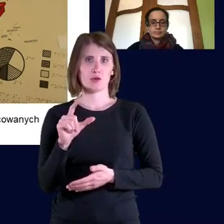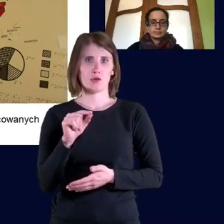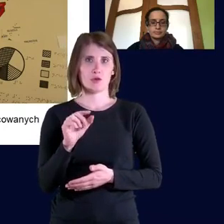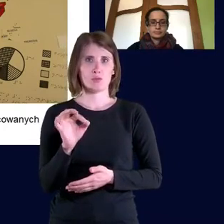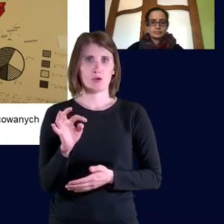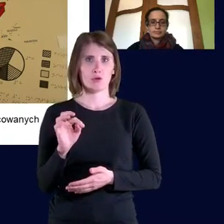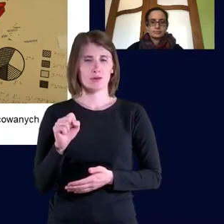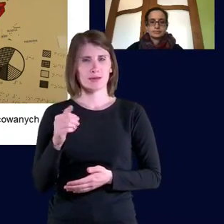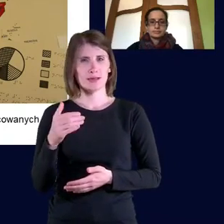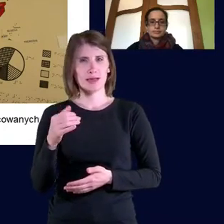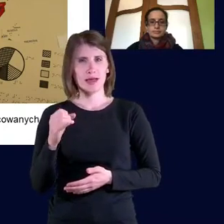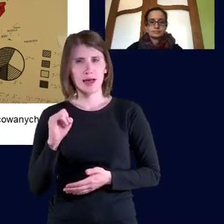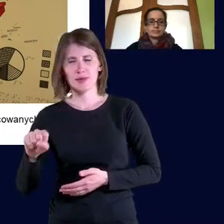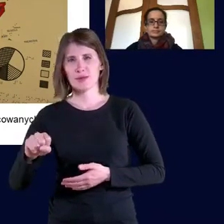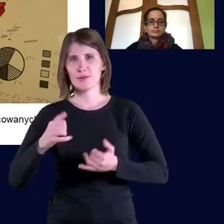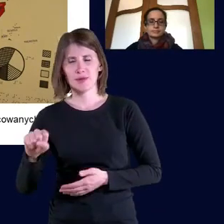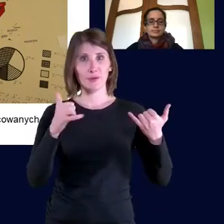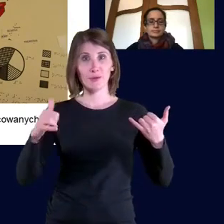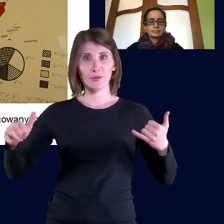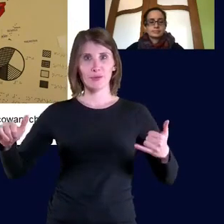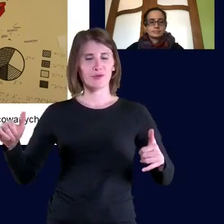Spektrum rozpiętość